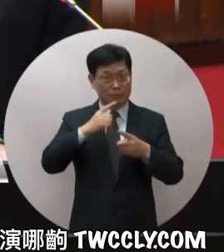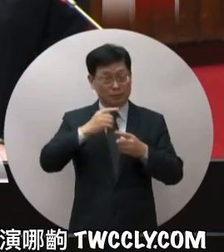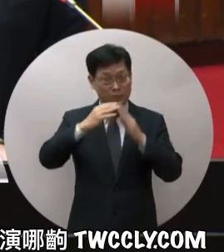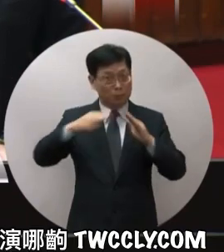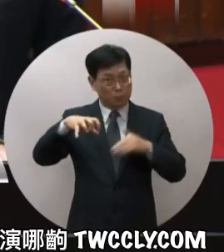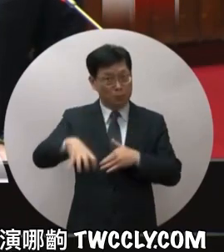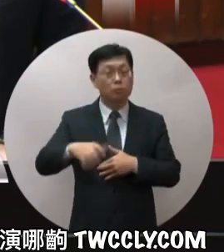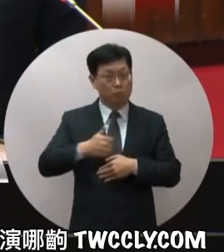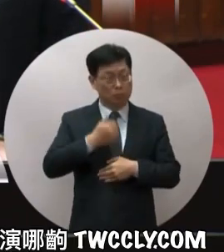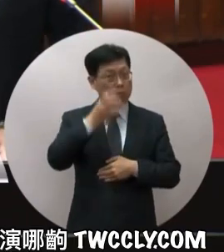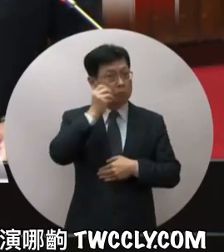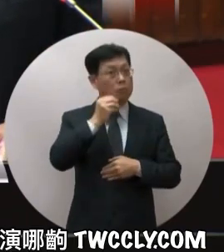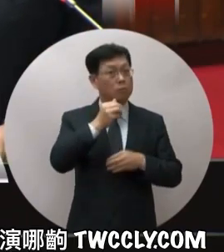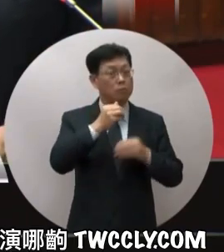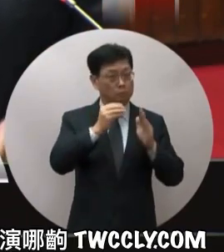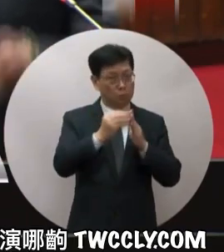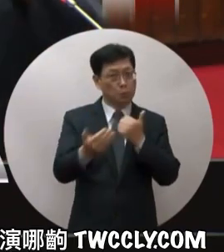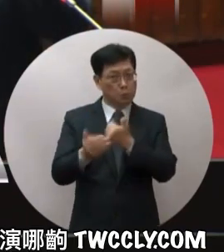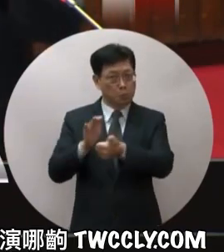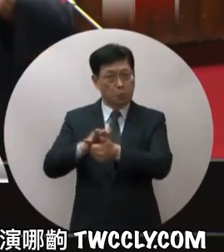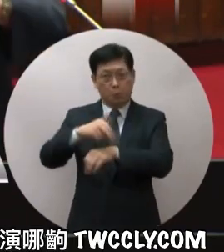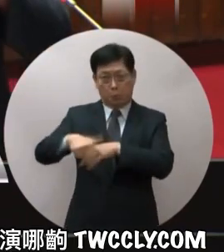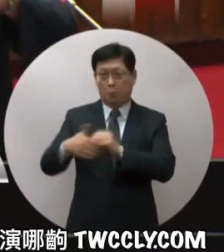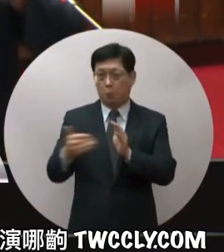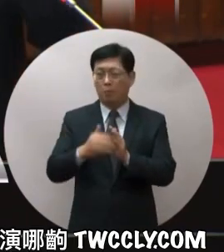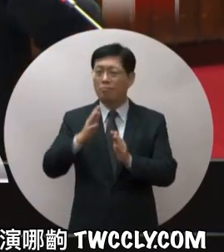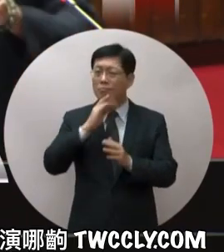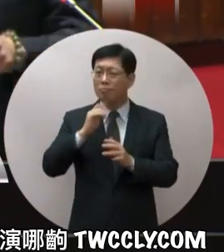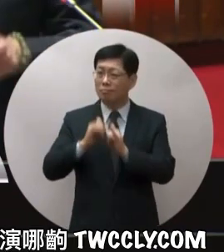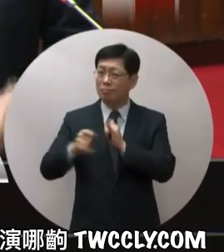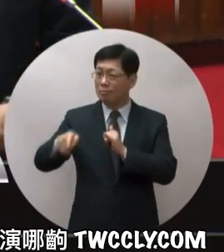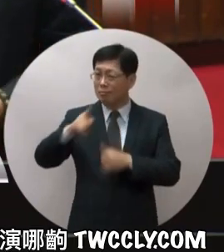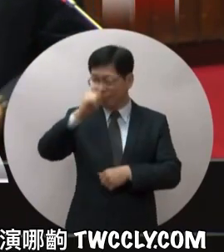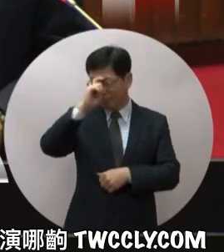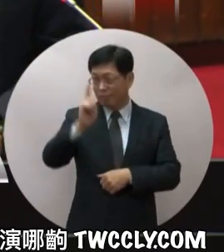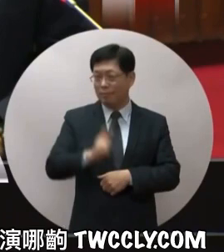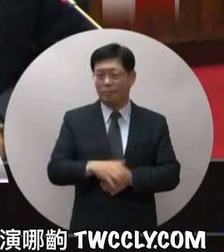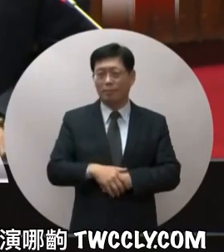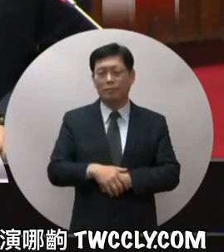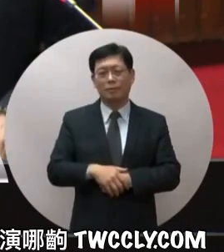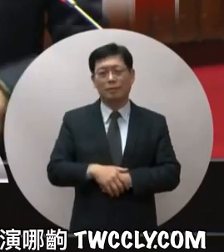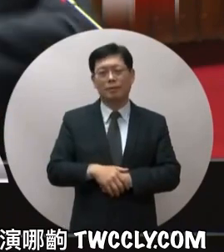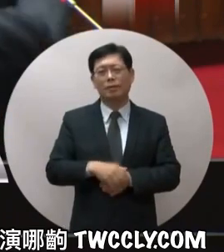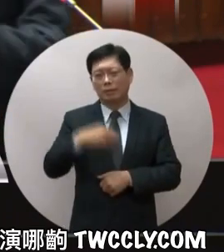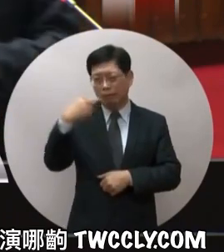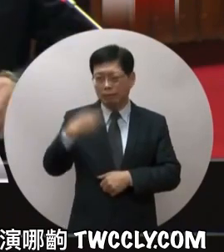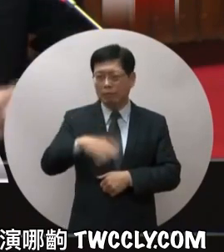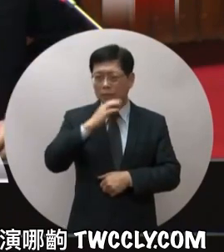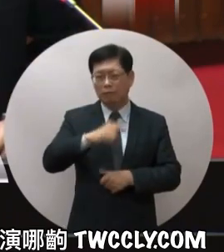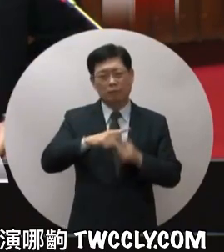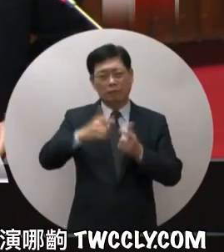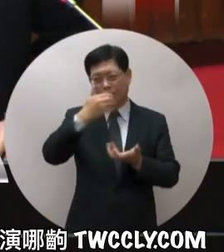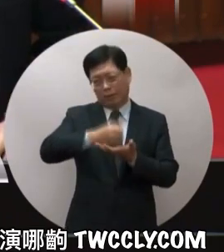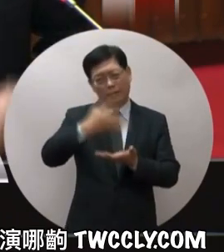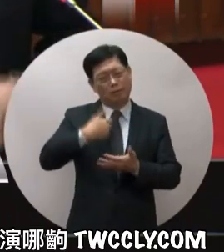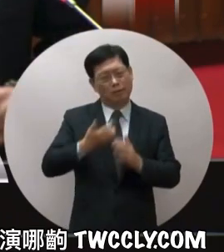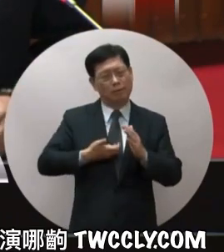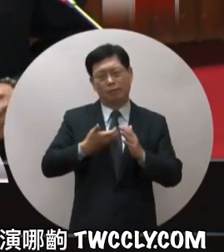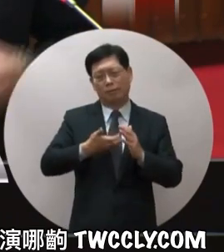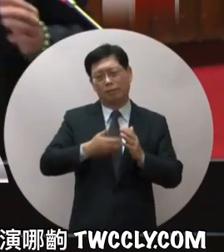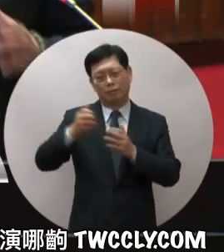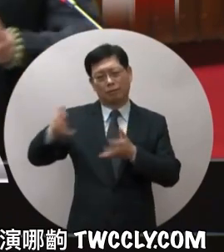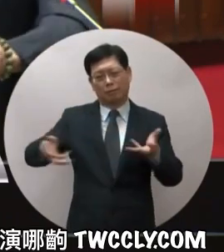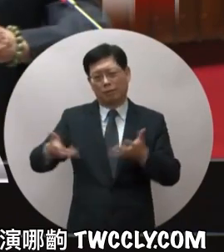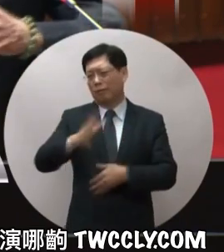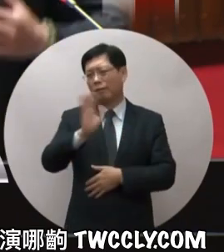他們有整體規劃但是人民的聲音是希望說我們不希望再有大飯店的進駐大飯